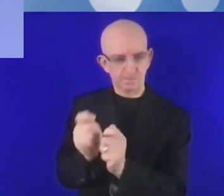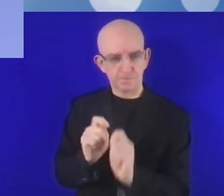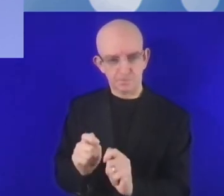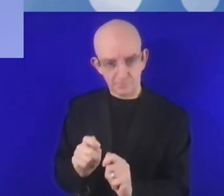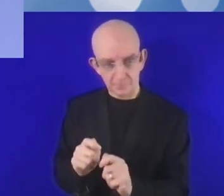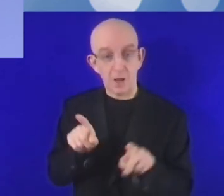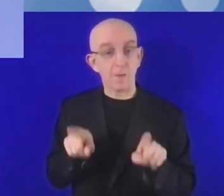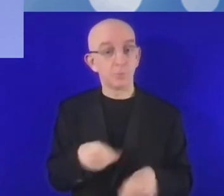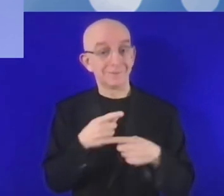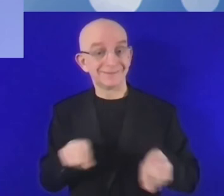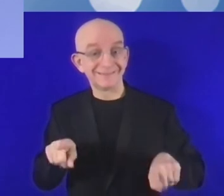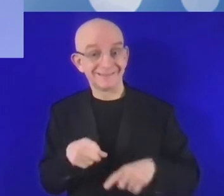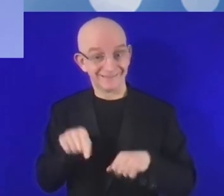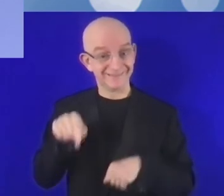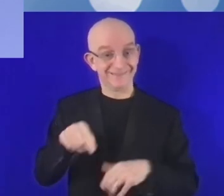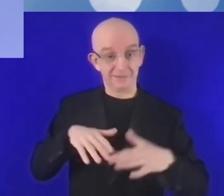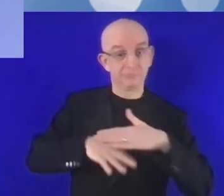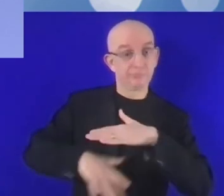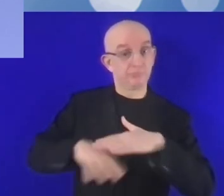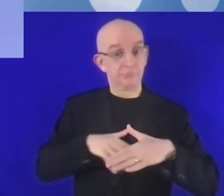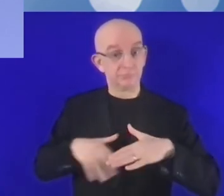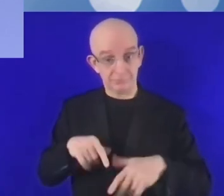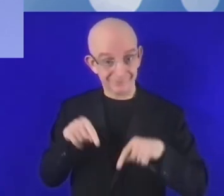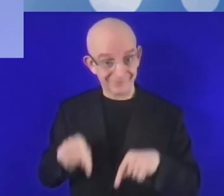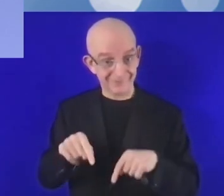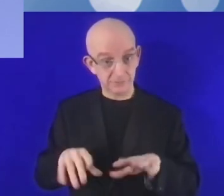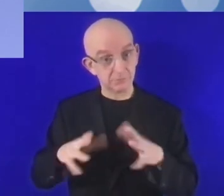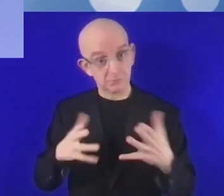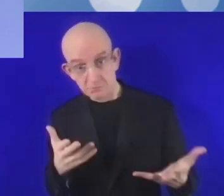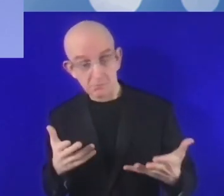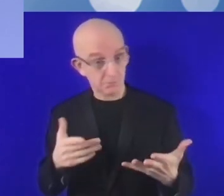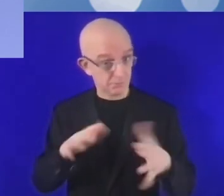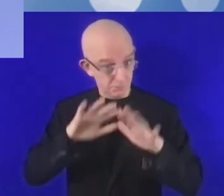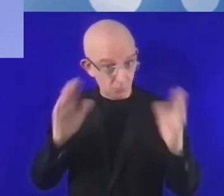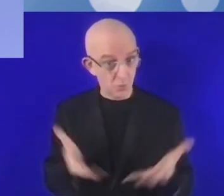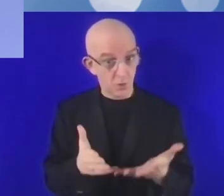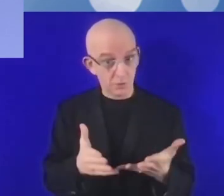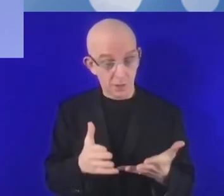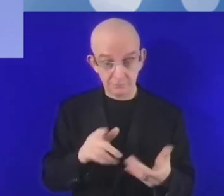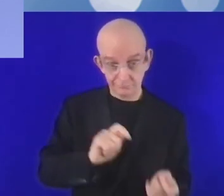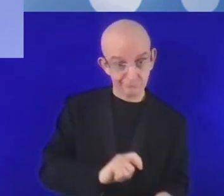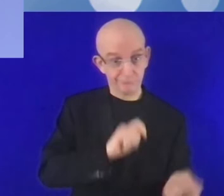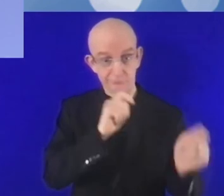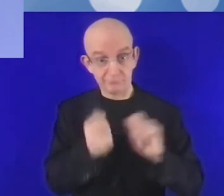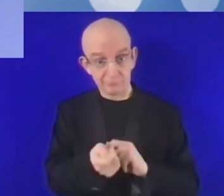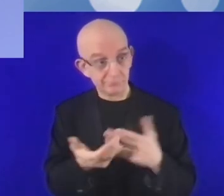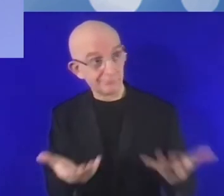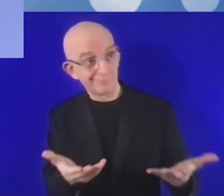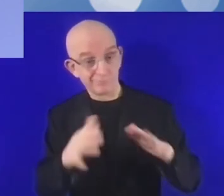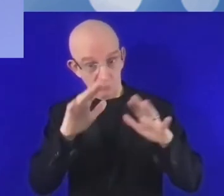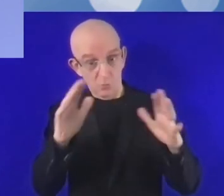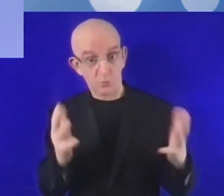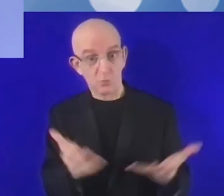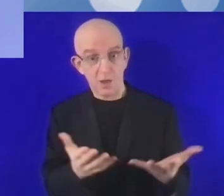Non, on ne peut pas faire de faute ici, parce que la question de la musique ici est une couche qui n'est pas encore suffisamment bien exploitée en